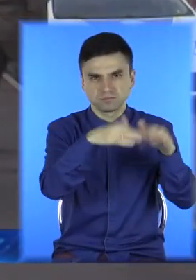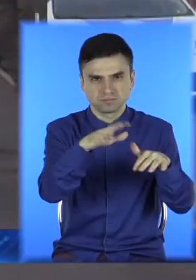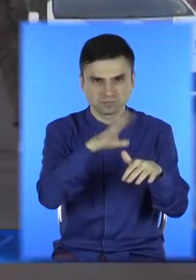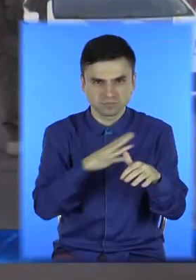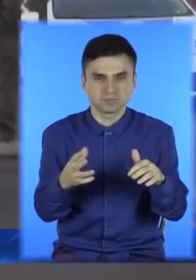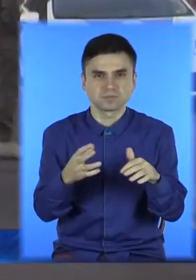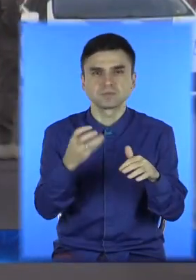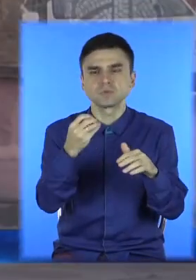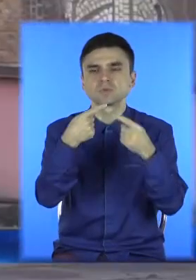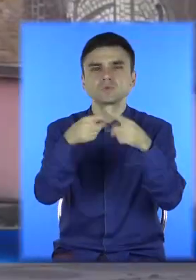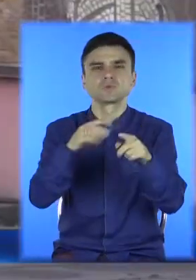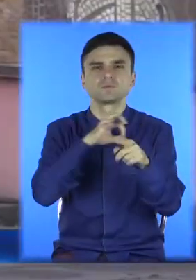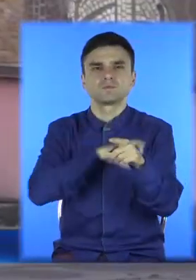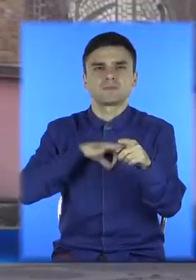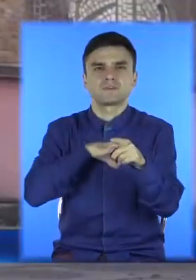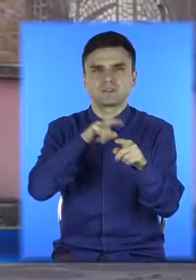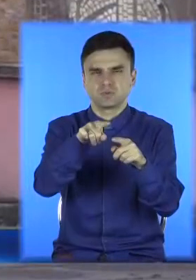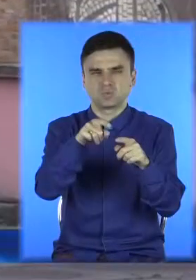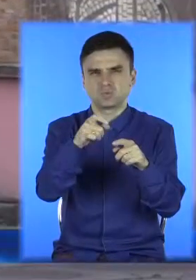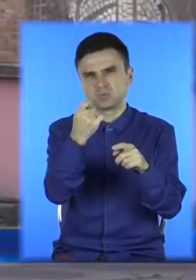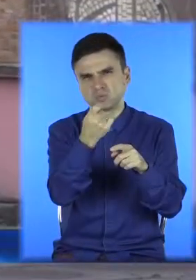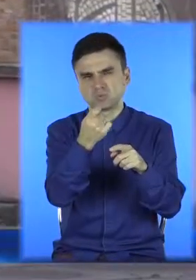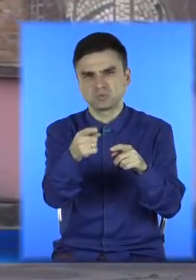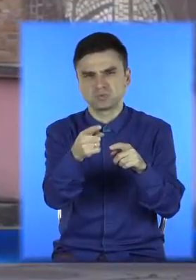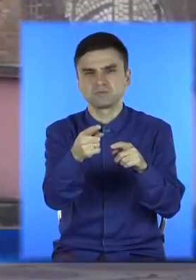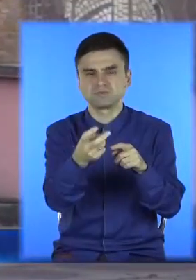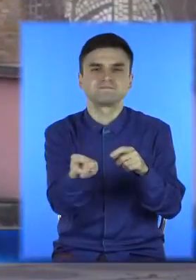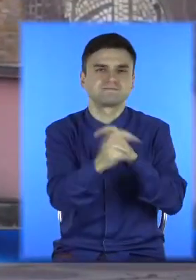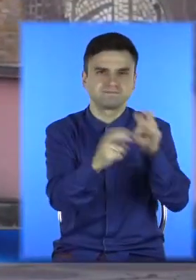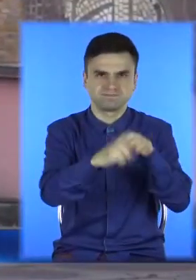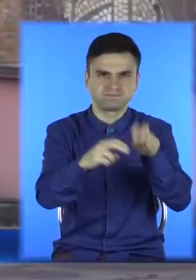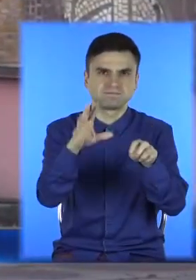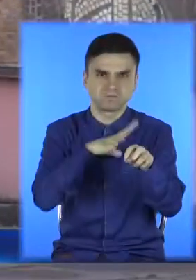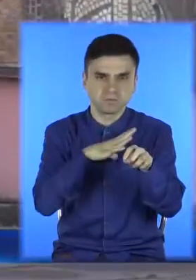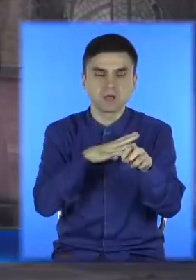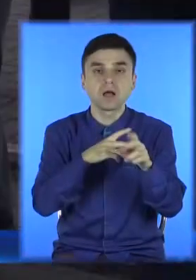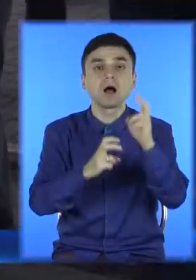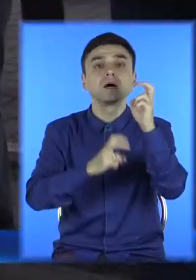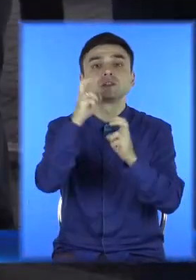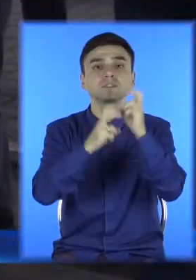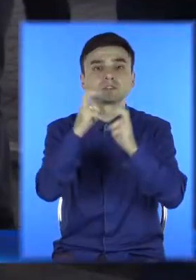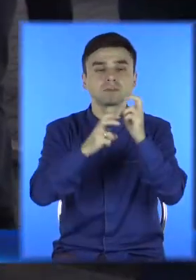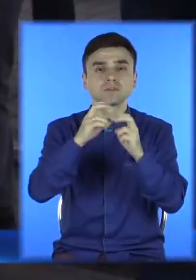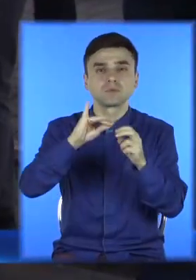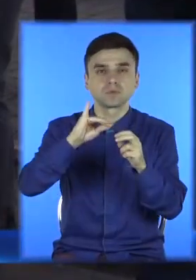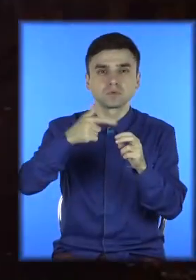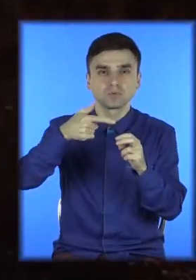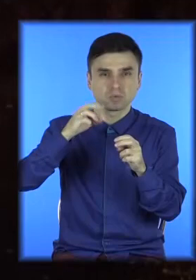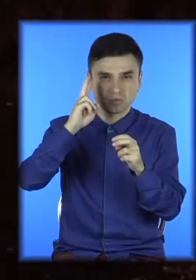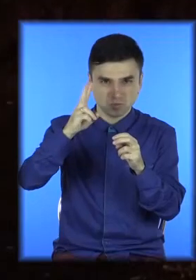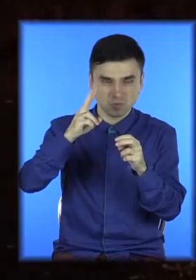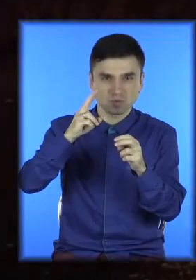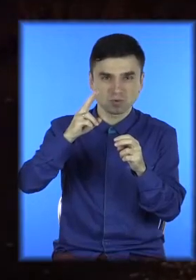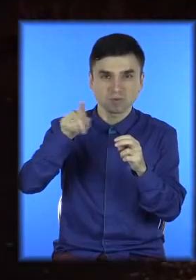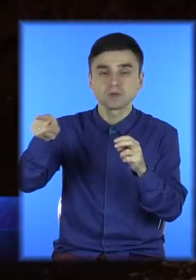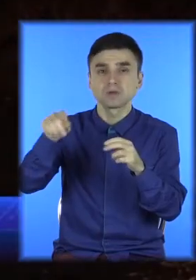безпосередньо працюють на Північному ГЗК. Вимоги однакові – поліпшення умов праці та зарплата в 1000 євро.